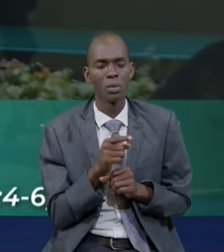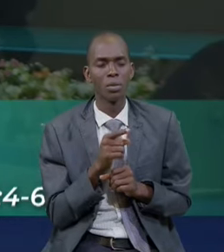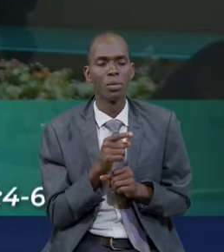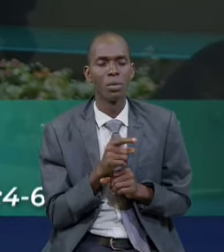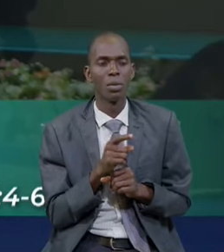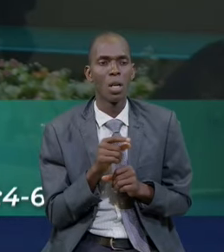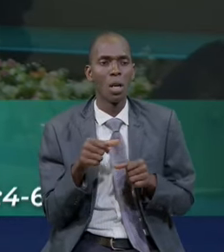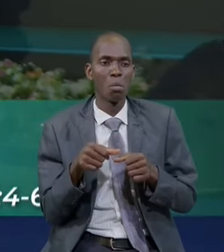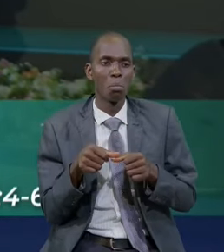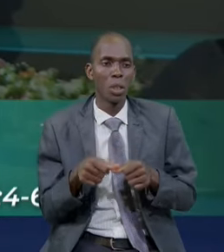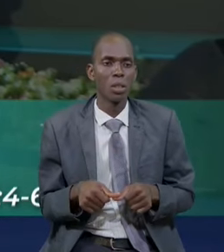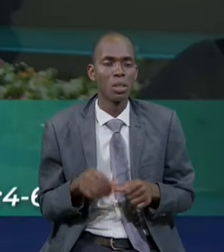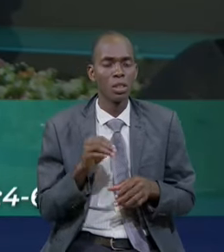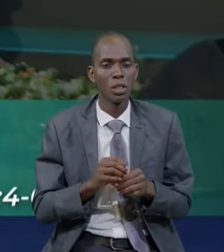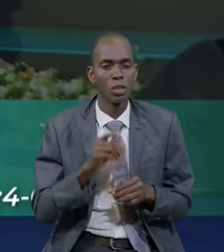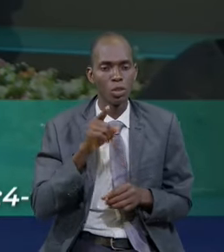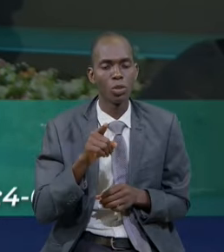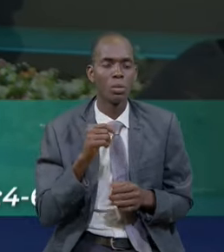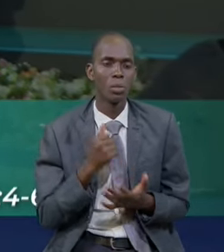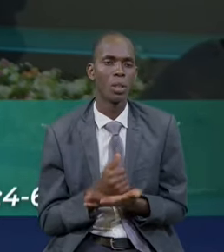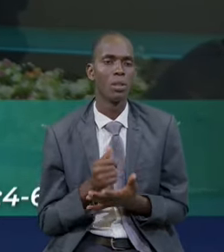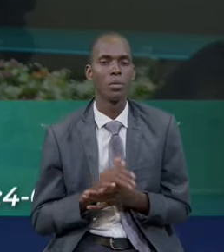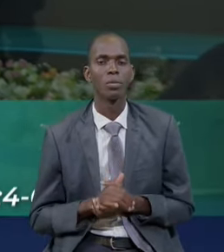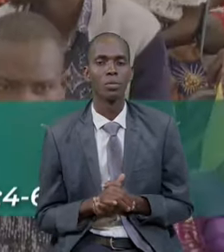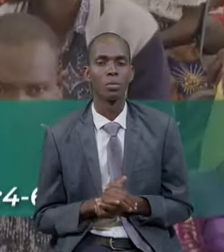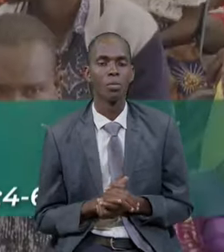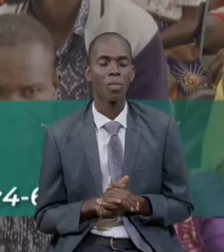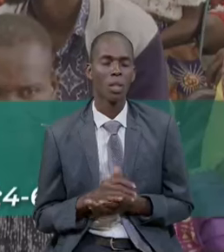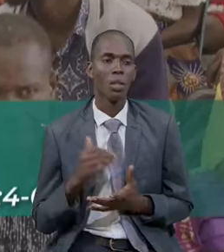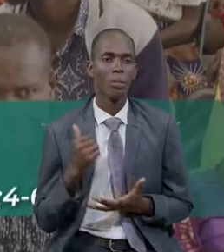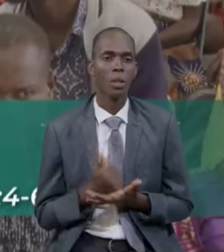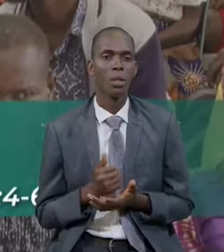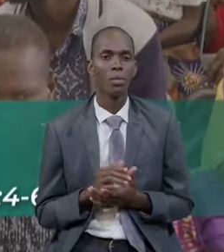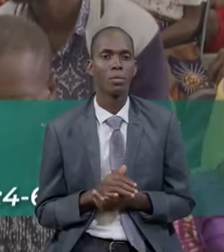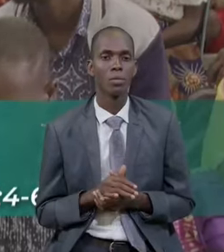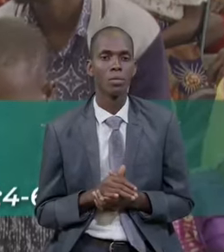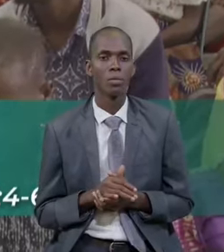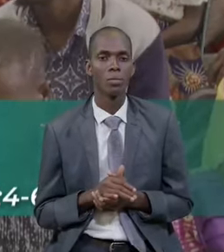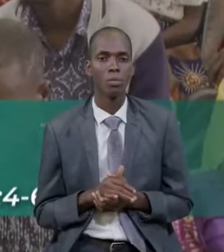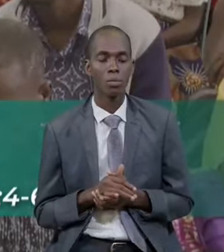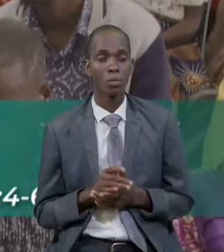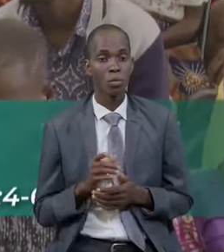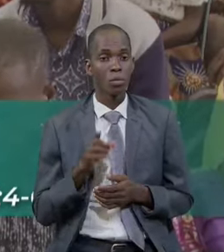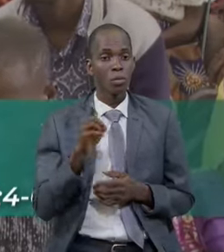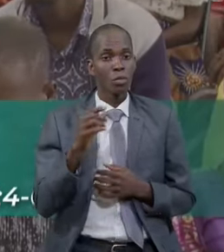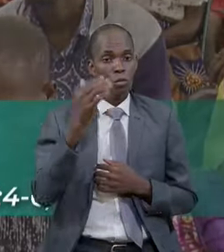Pour vous, l'onction que vous avez reçue de lui demeure en vous. Amen. Mais vous savez,